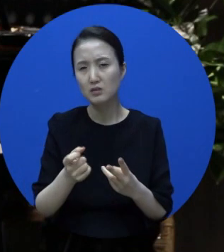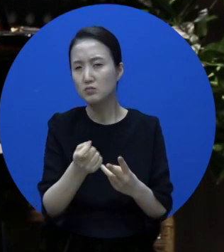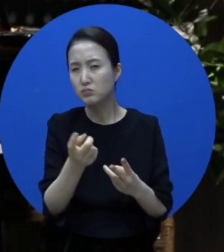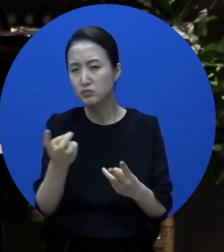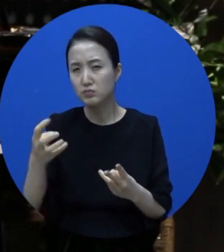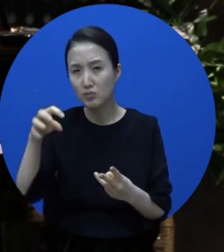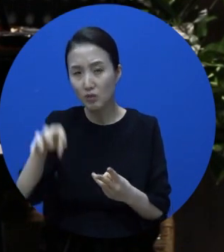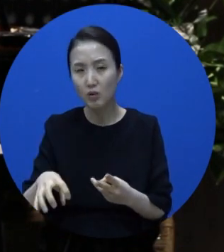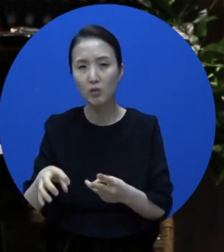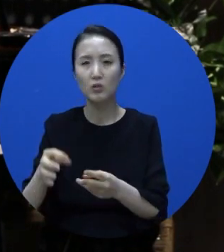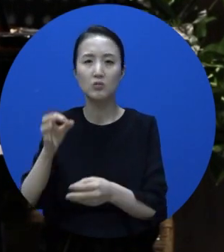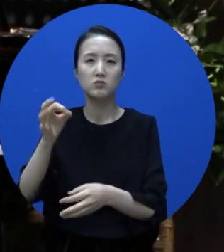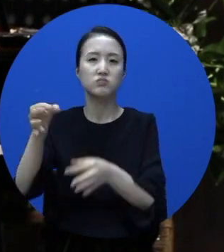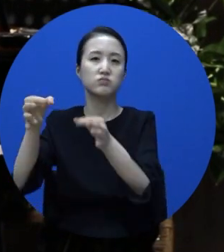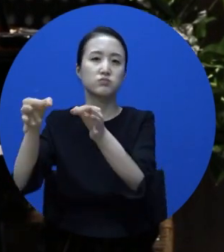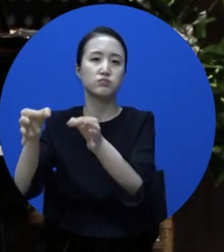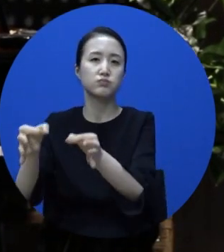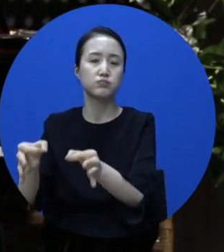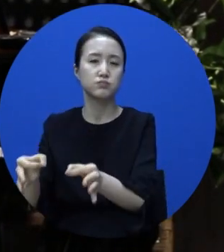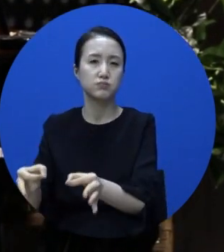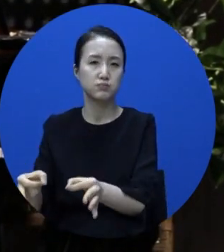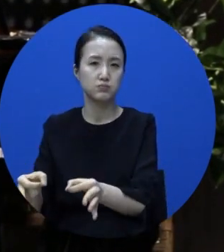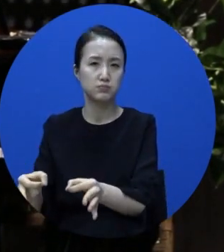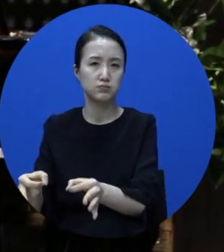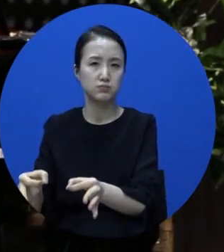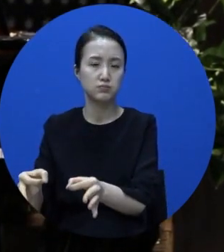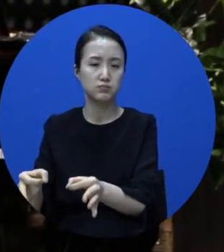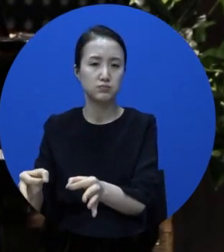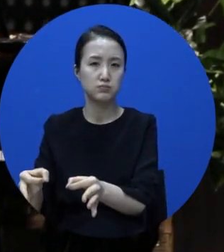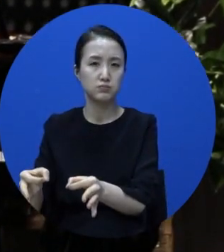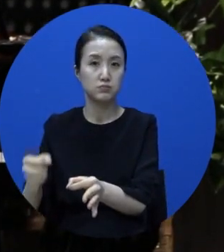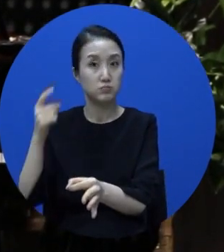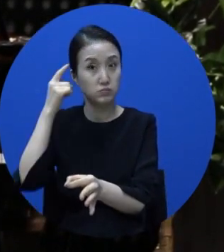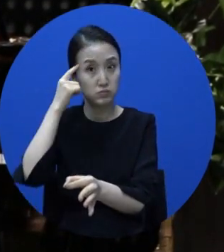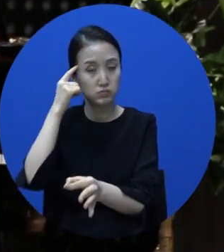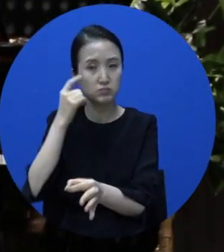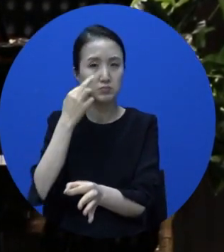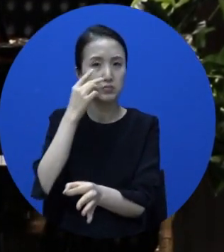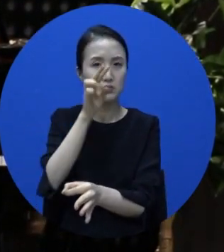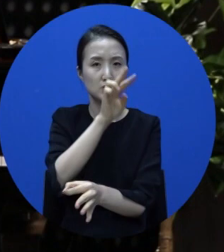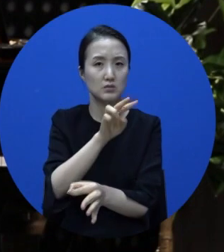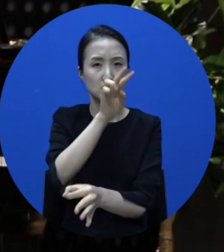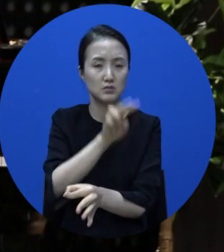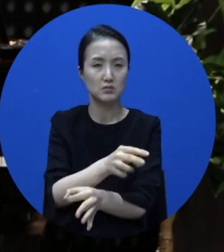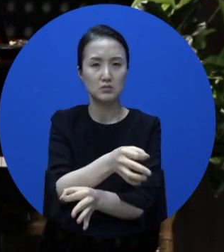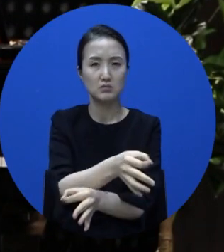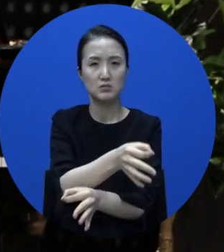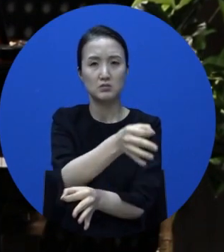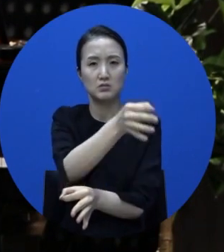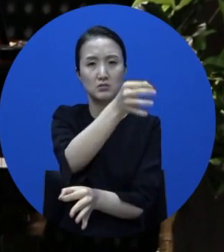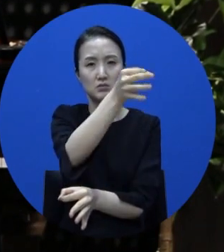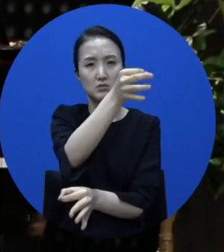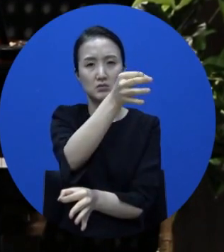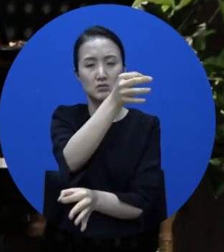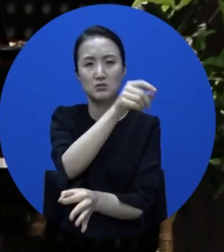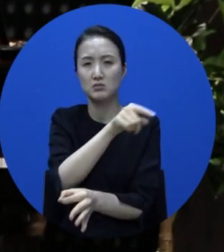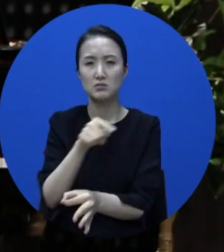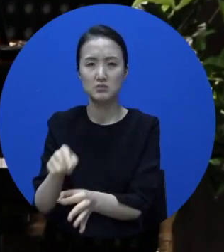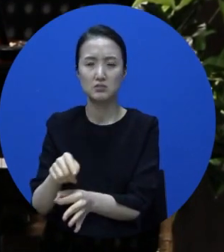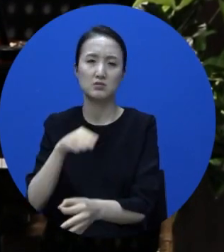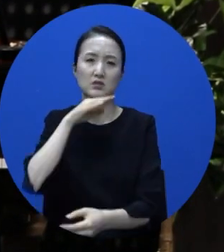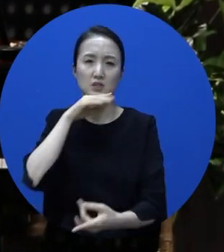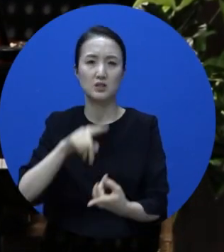들이 급격히 떨어집니다 왜냐하면 달러화의 가치가 올라갈 때 이것은 교환 비율이 기 때문에 자연스럽게